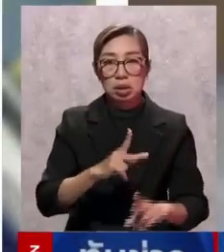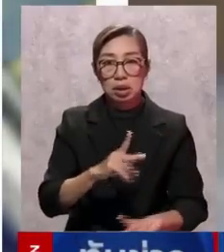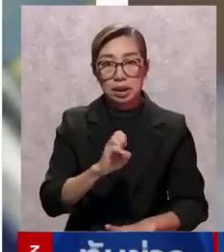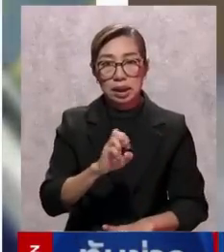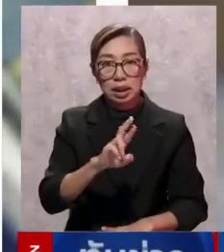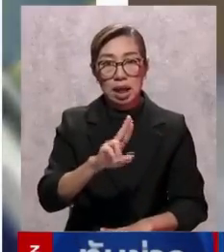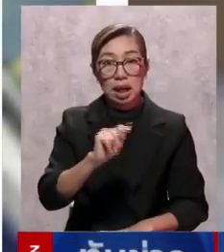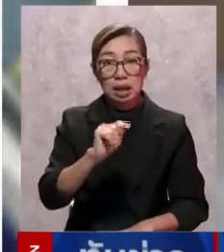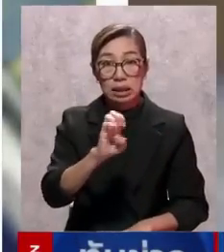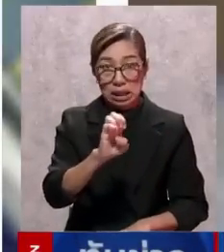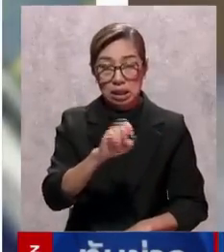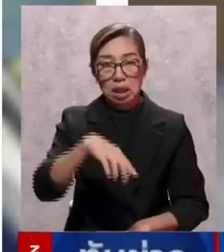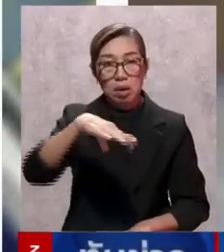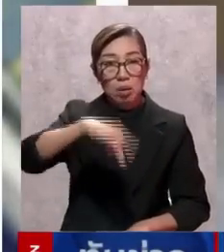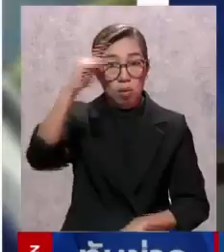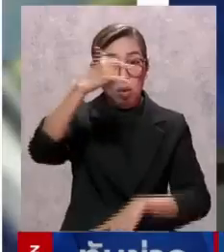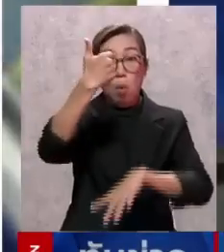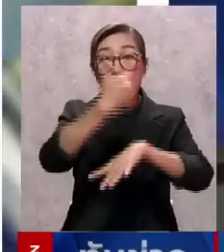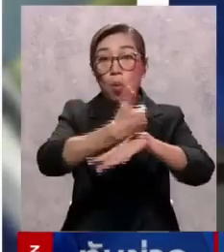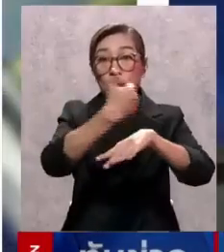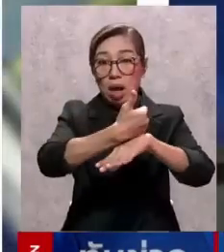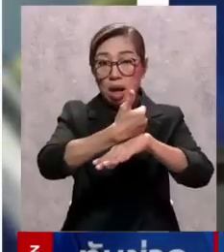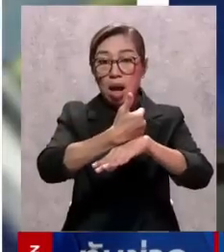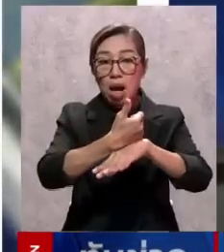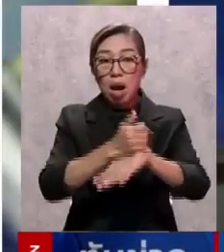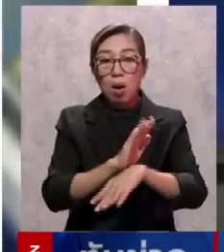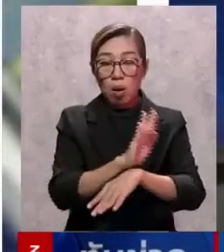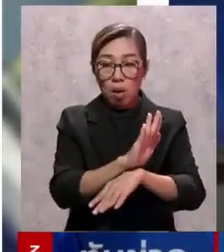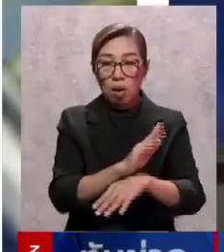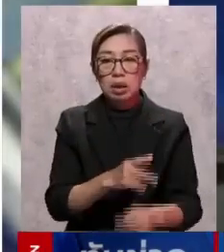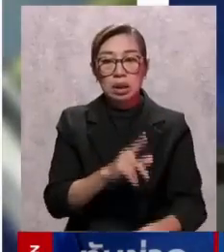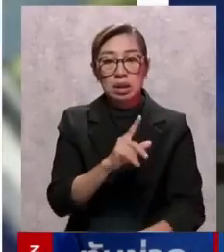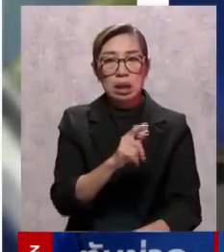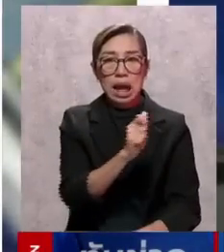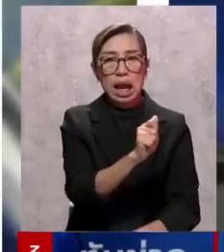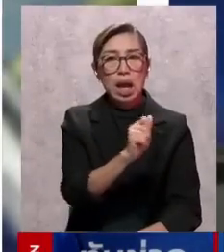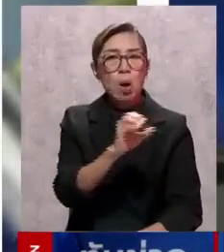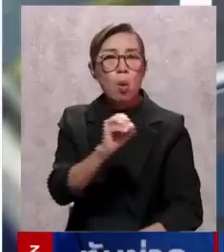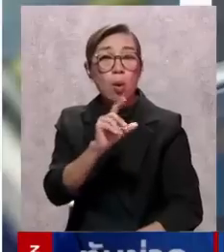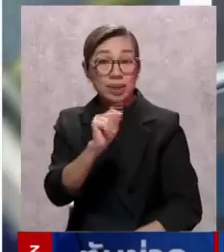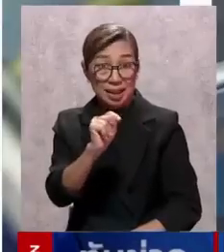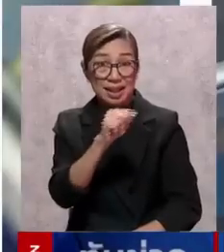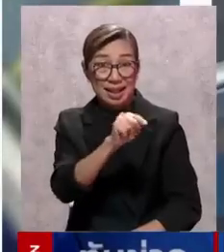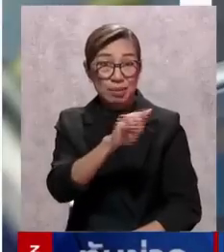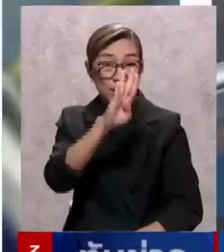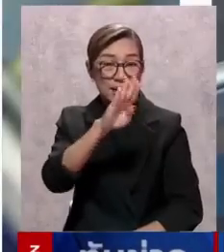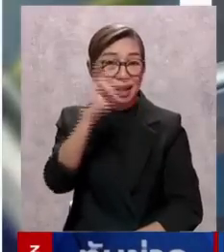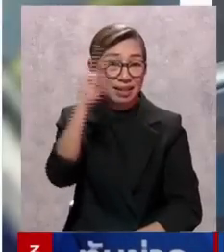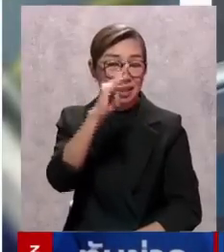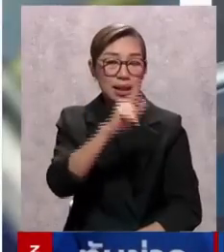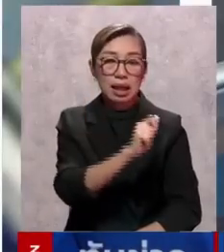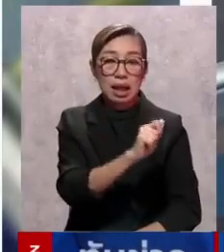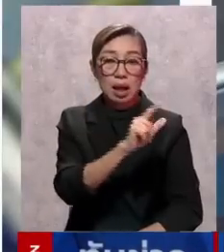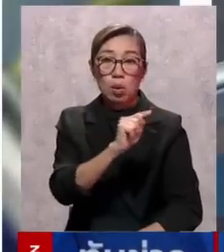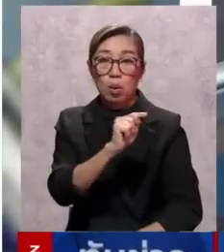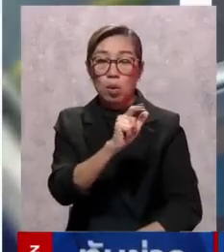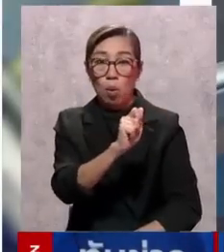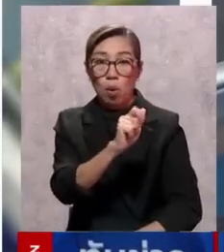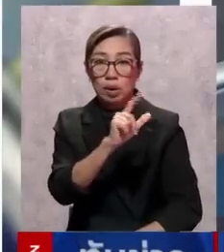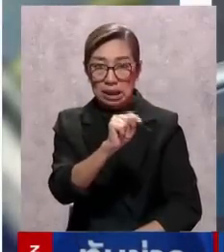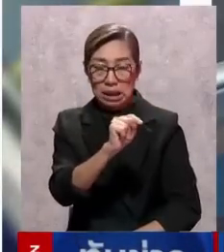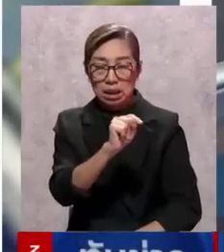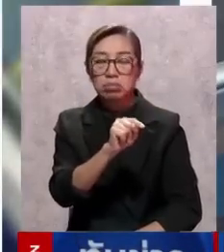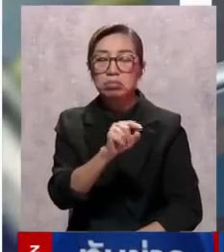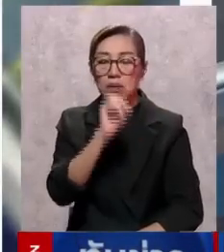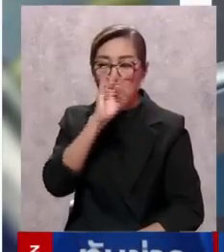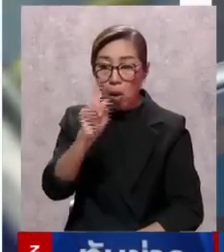านะวัฒน์นะคะผู้อำนวยการใหญ่ของการท่าอากาศยานไทยหรือว่า AOT ก็ได้มีการพูดถึงประเด็นนี้นะคะบอกว่าก่อนอื่น